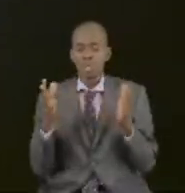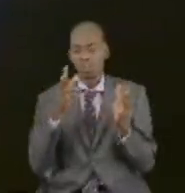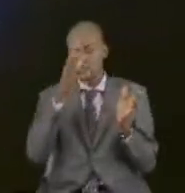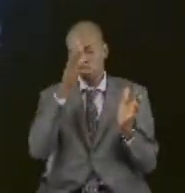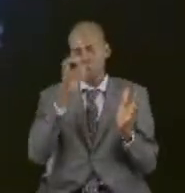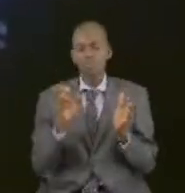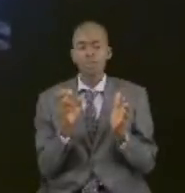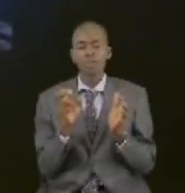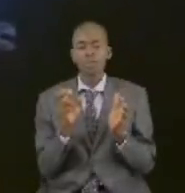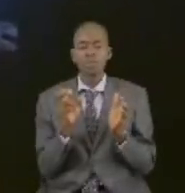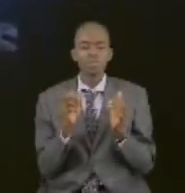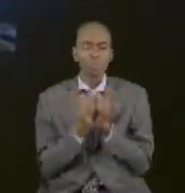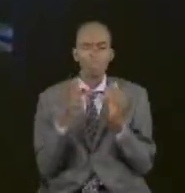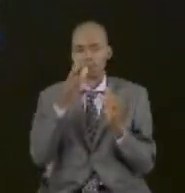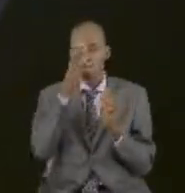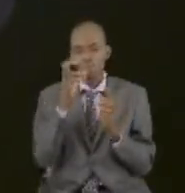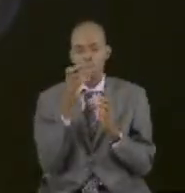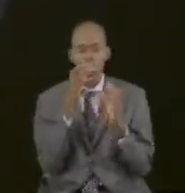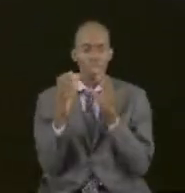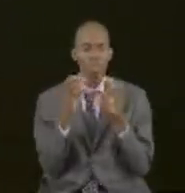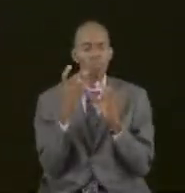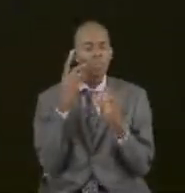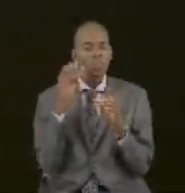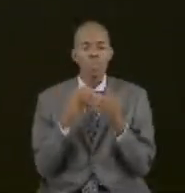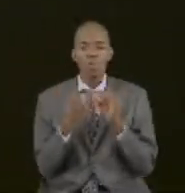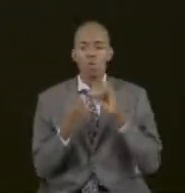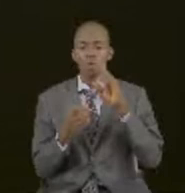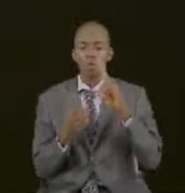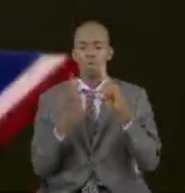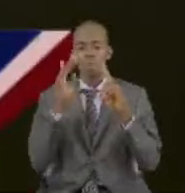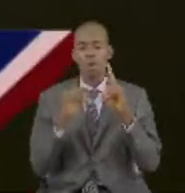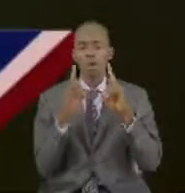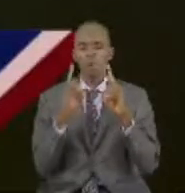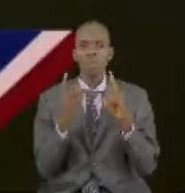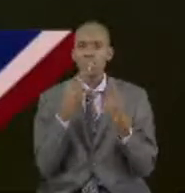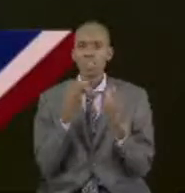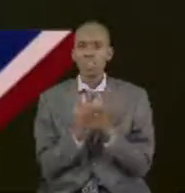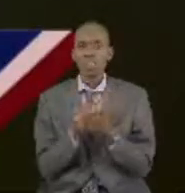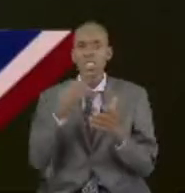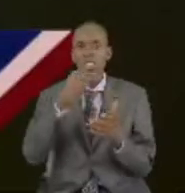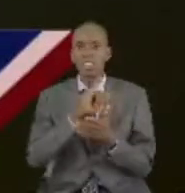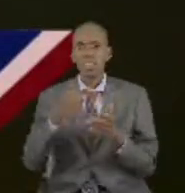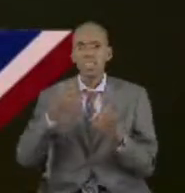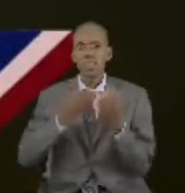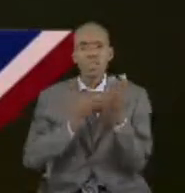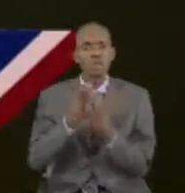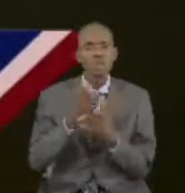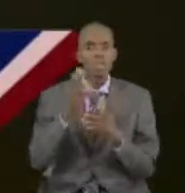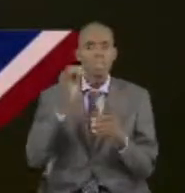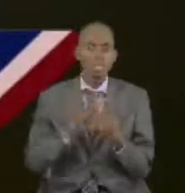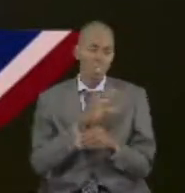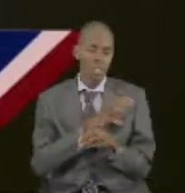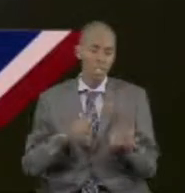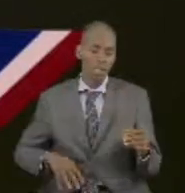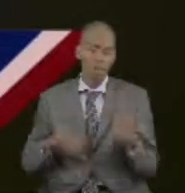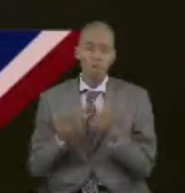la conversation corrompus voyons les uns à un premier élément dire la vérité à christophe